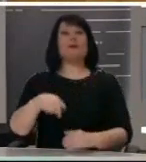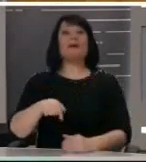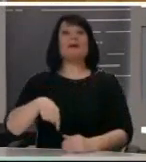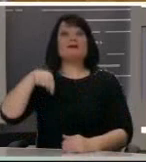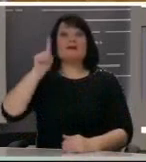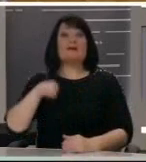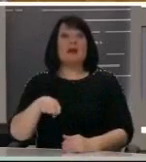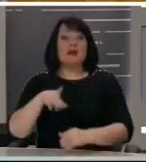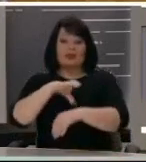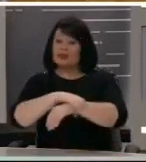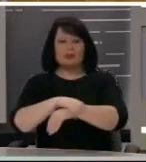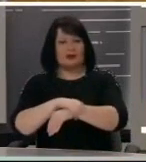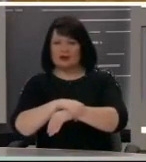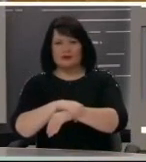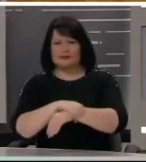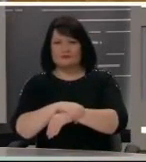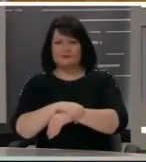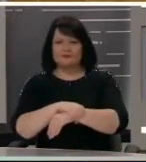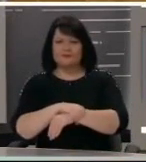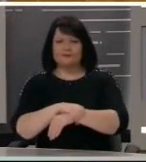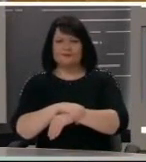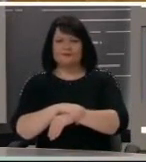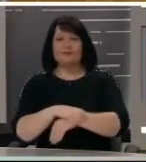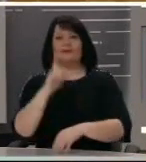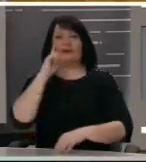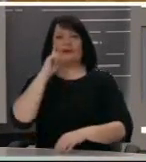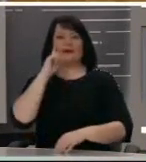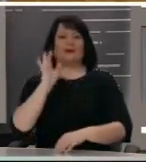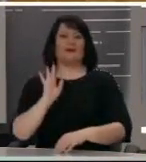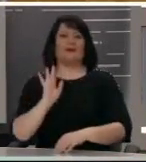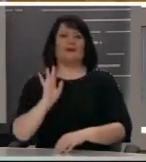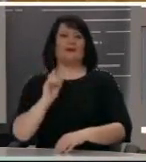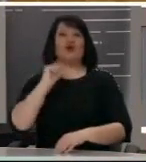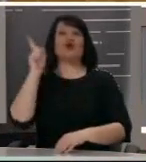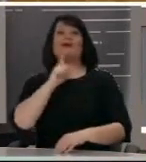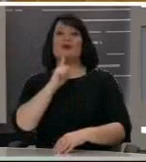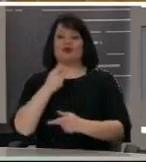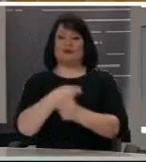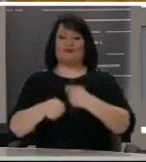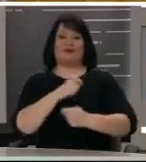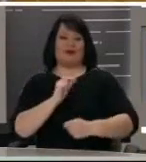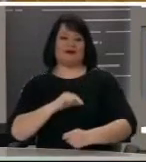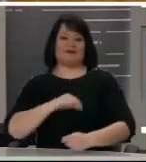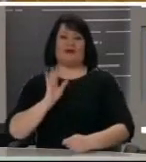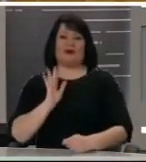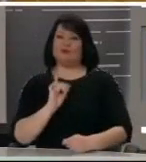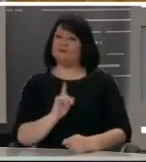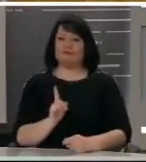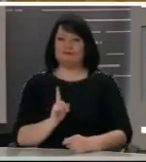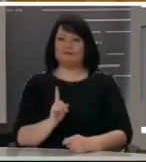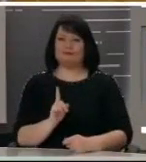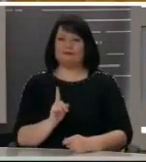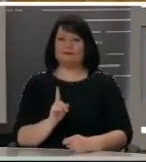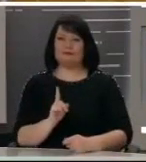καθόλου κατάλληλη για εμπορευματοποιημένους εορτασμούς με απουσία